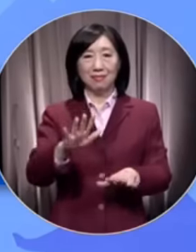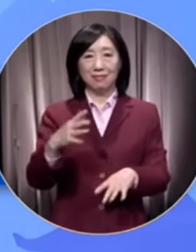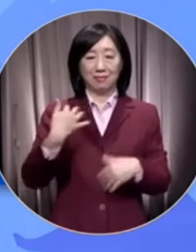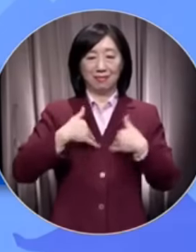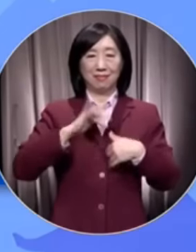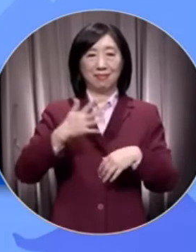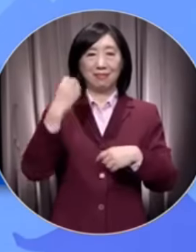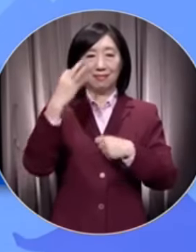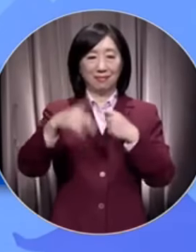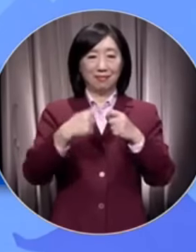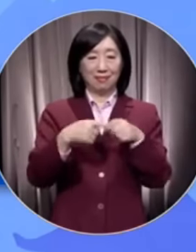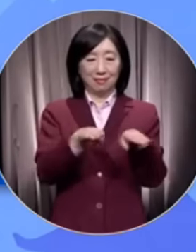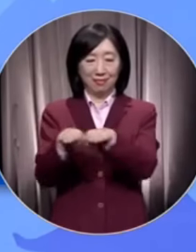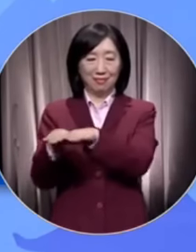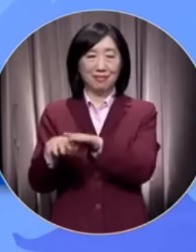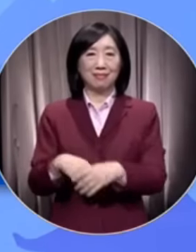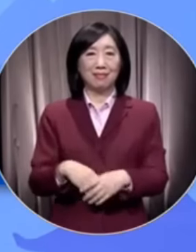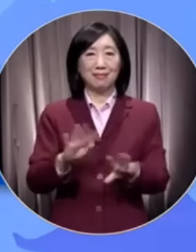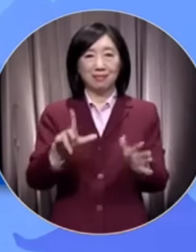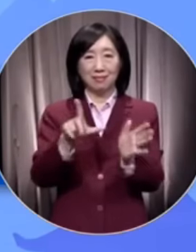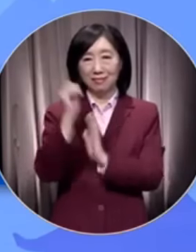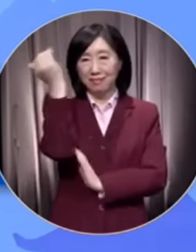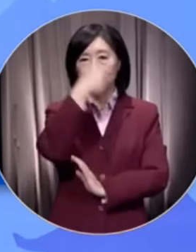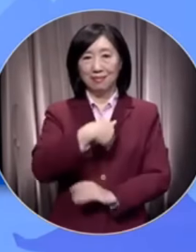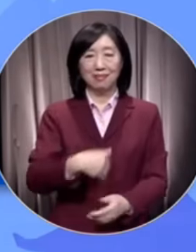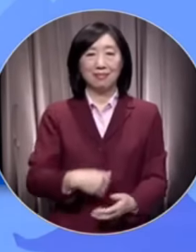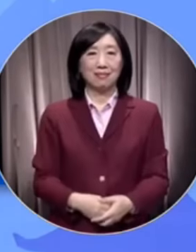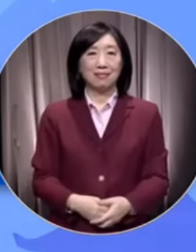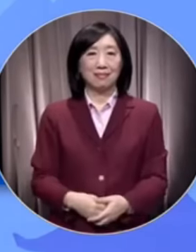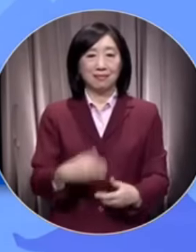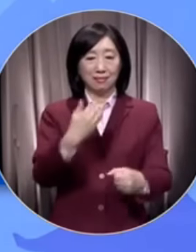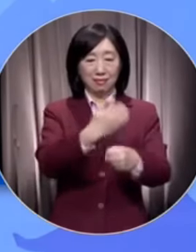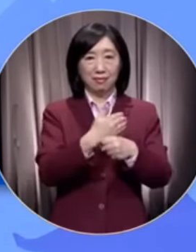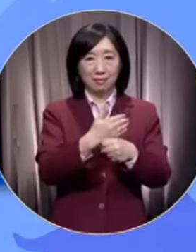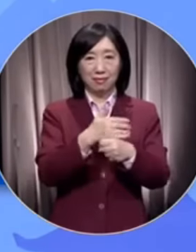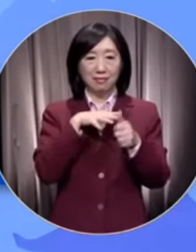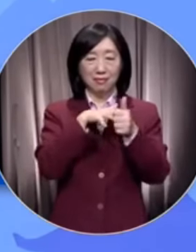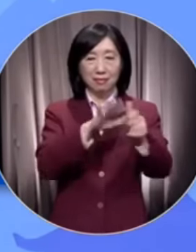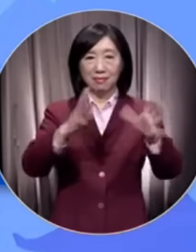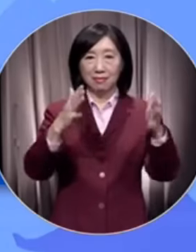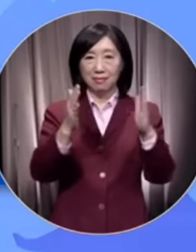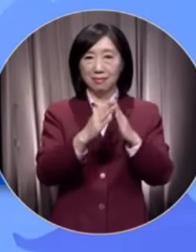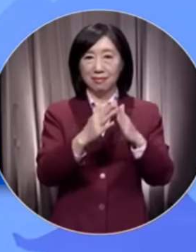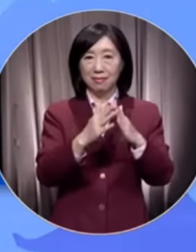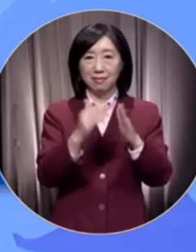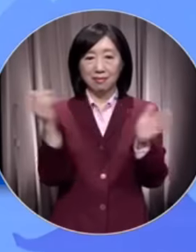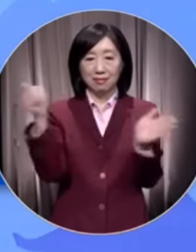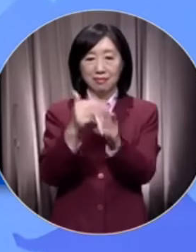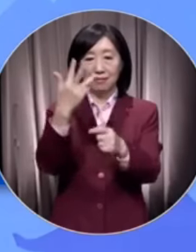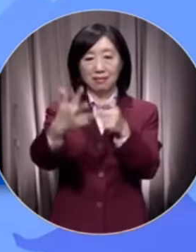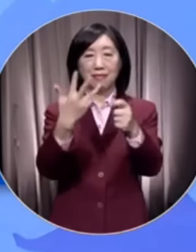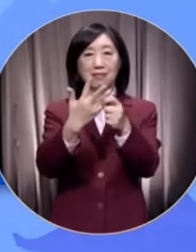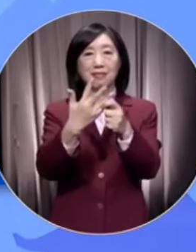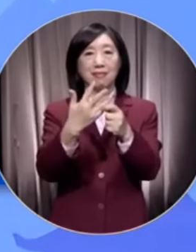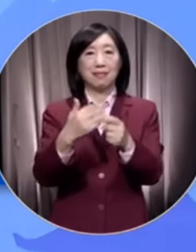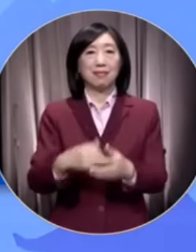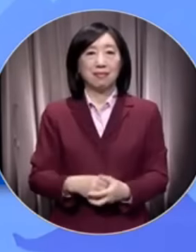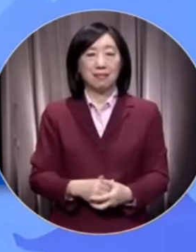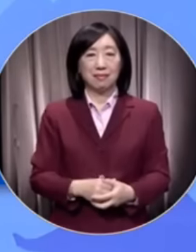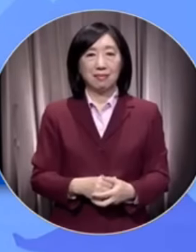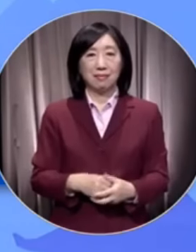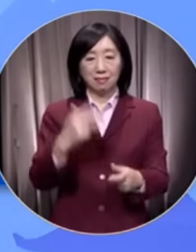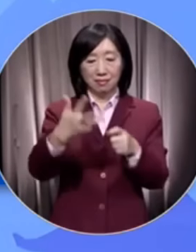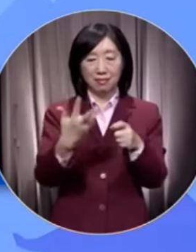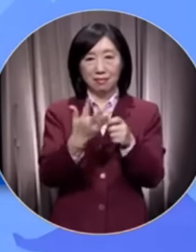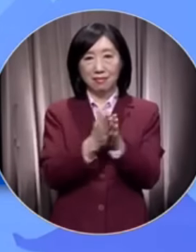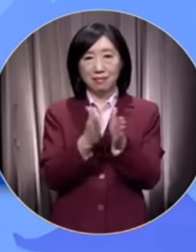年假期。时间过得很快，马总统带领这个国家已经将近八年了，这八年很